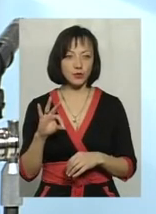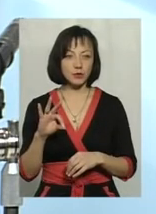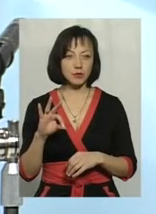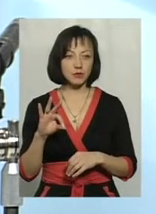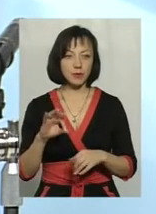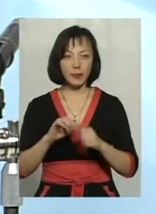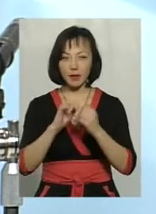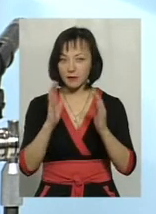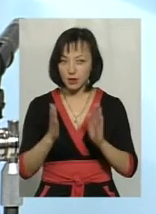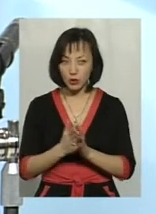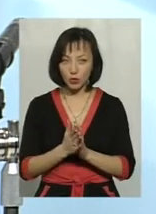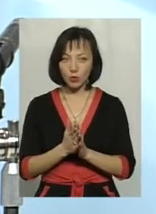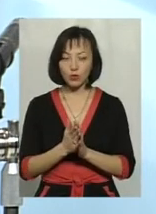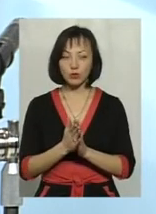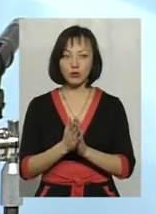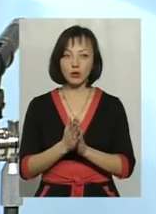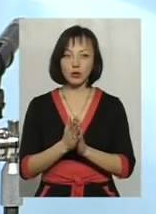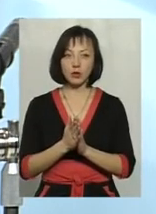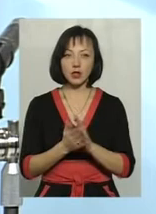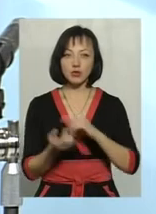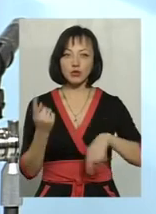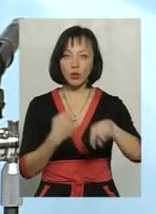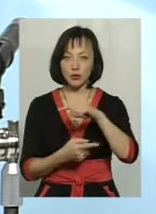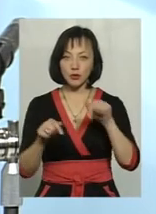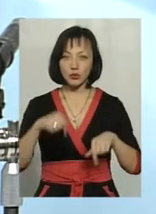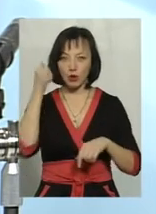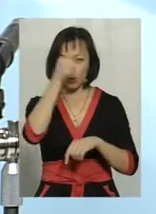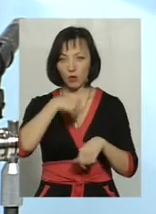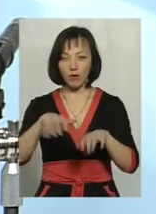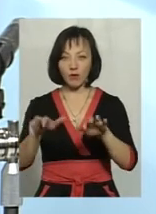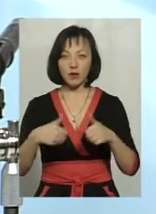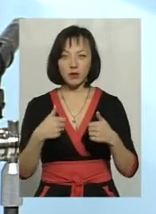в цілому з протиправного обігу цього року вилучено